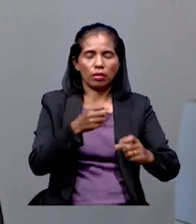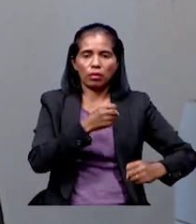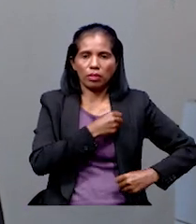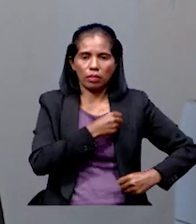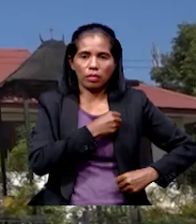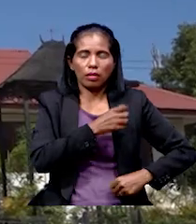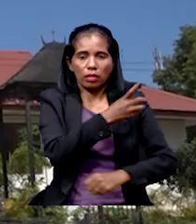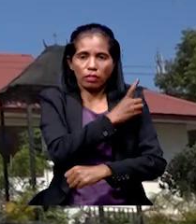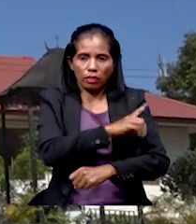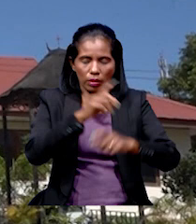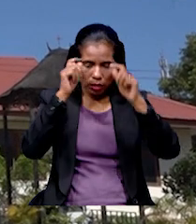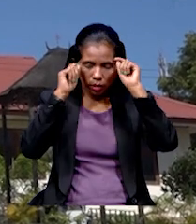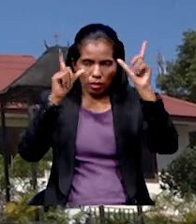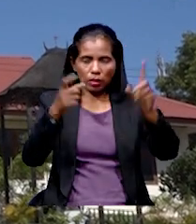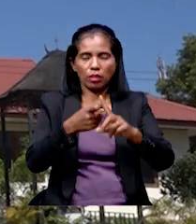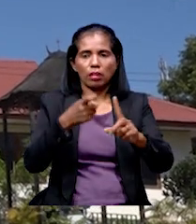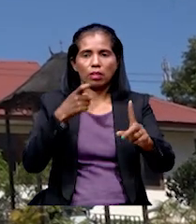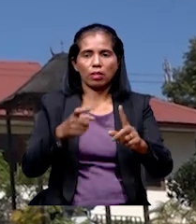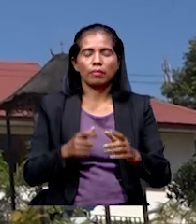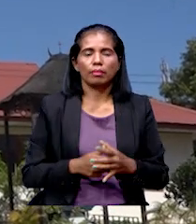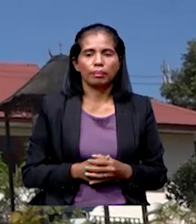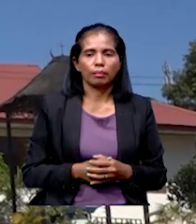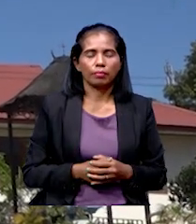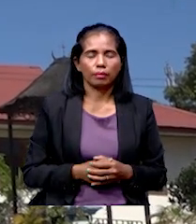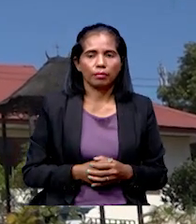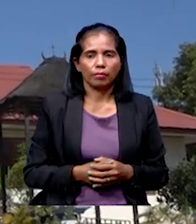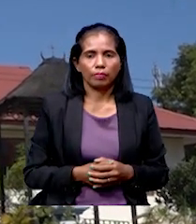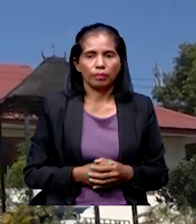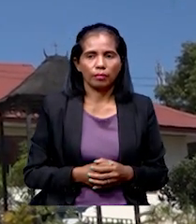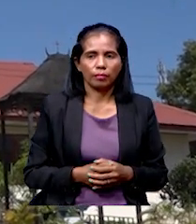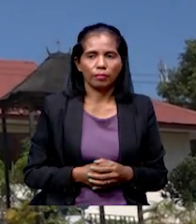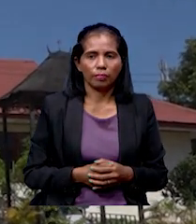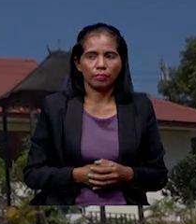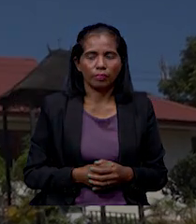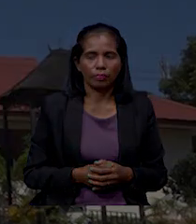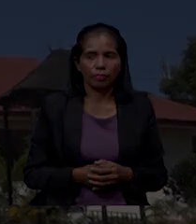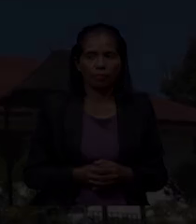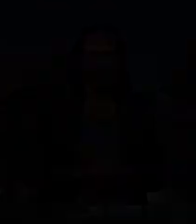defesa Timor-Leste, husi componente terrestre, equipa cobertura GMN.